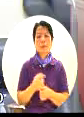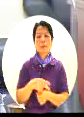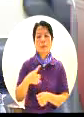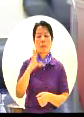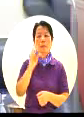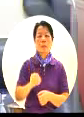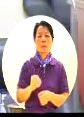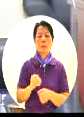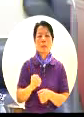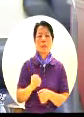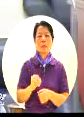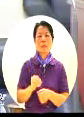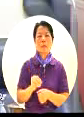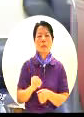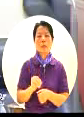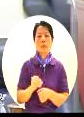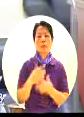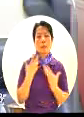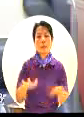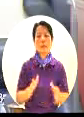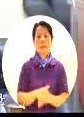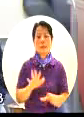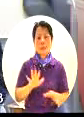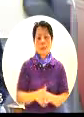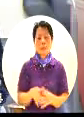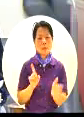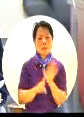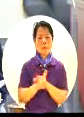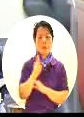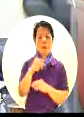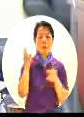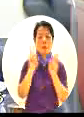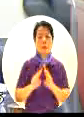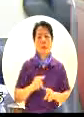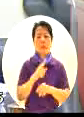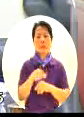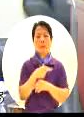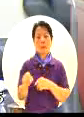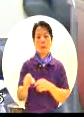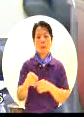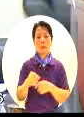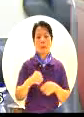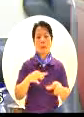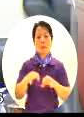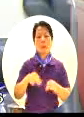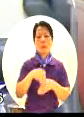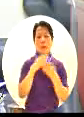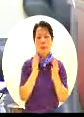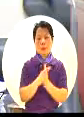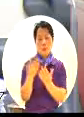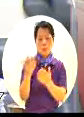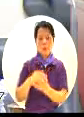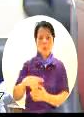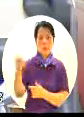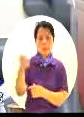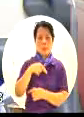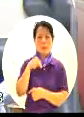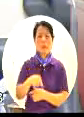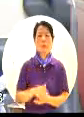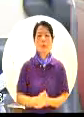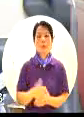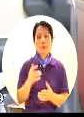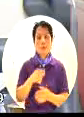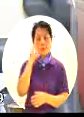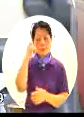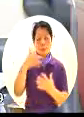2万多家，这表示说电子商务的时代已经来临哈。你像美